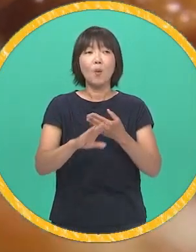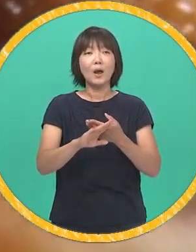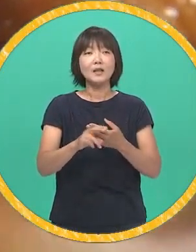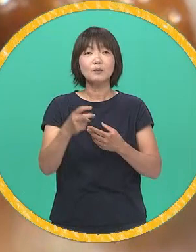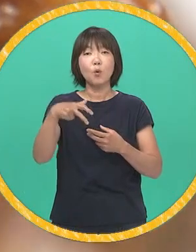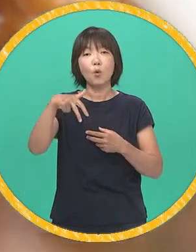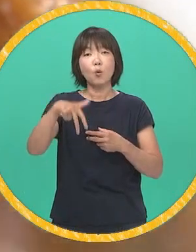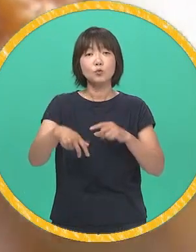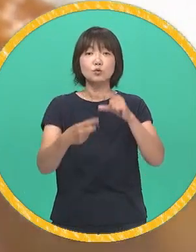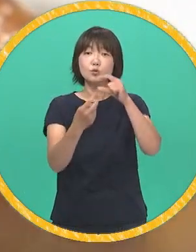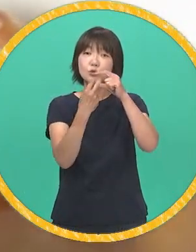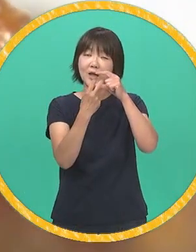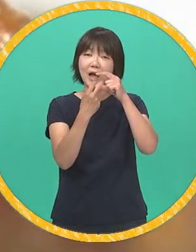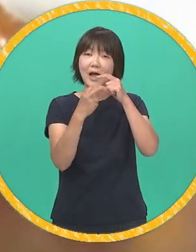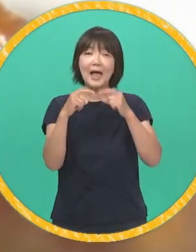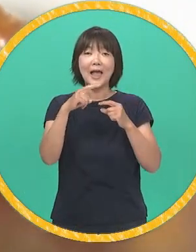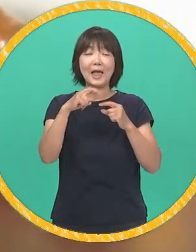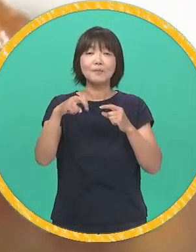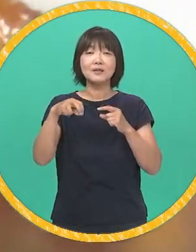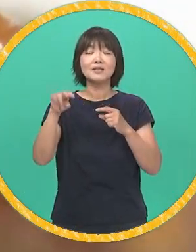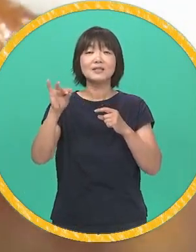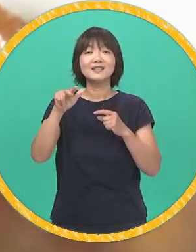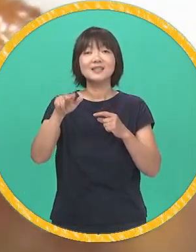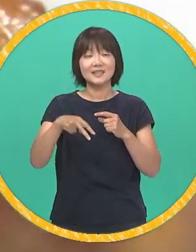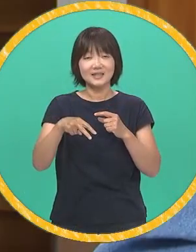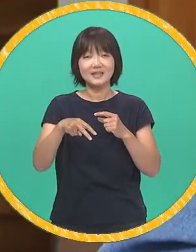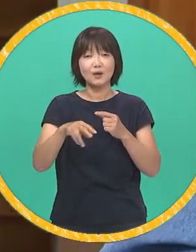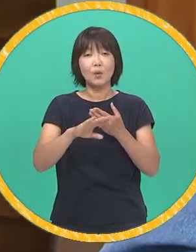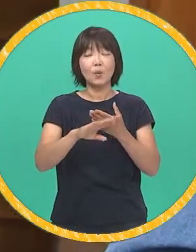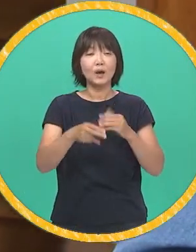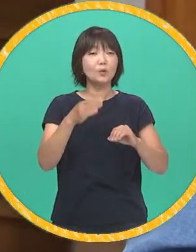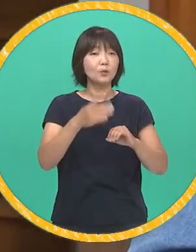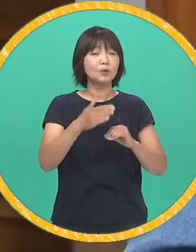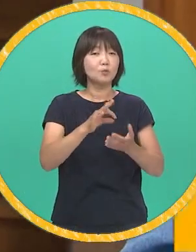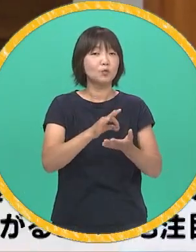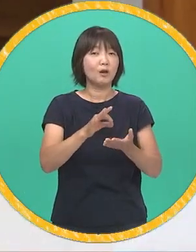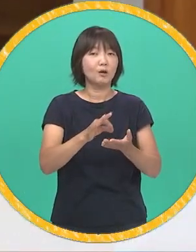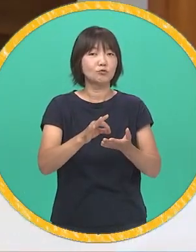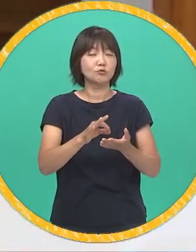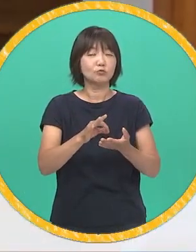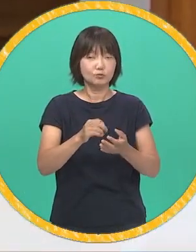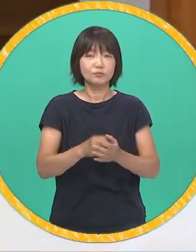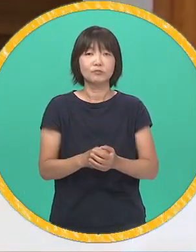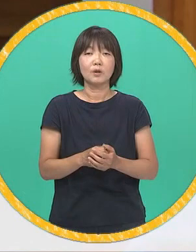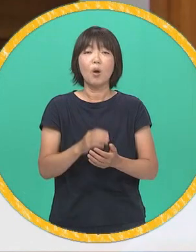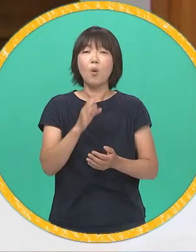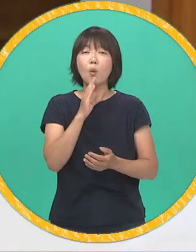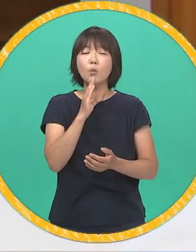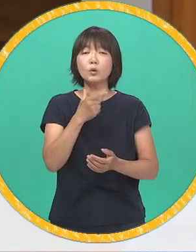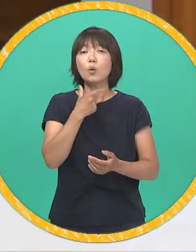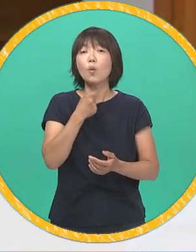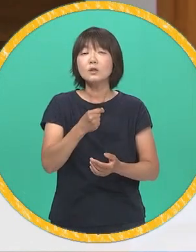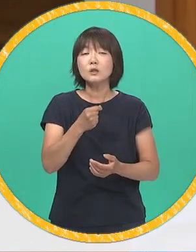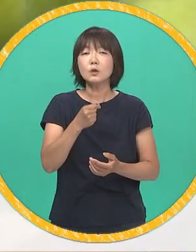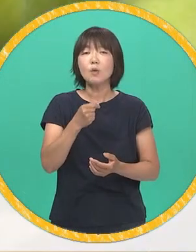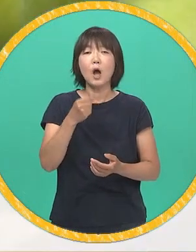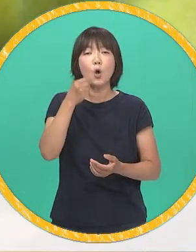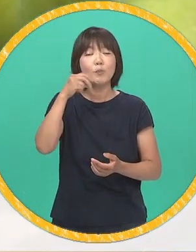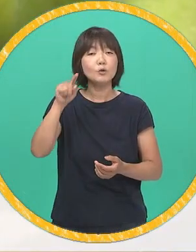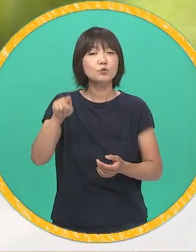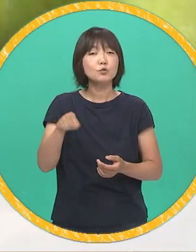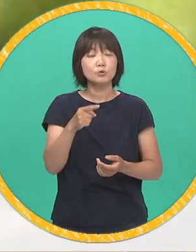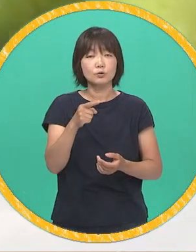エビチリなんかにも使えるのでオールフードって言うんですけど本当に欲しいのは上ジュースなんだけど